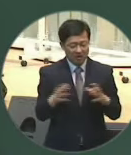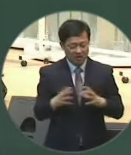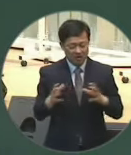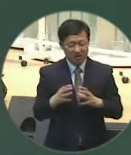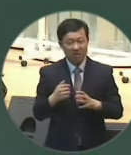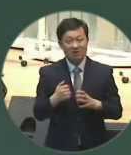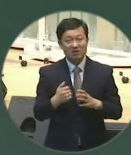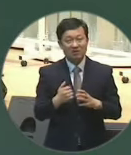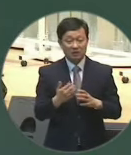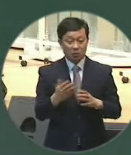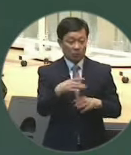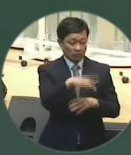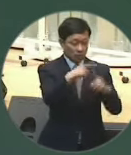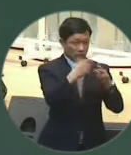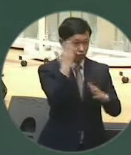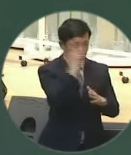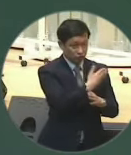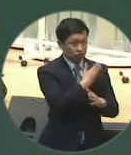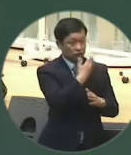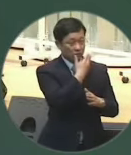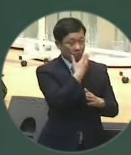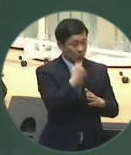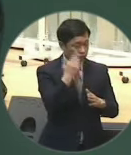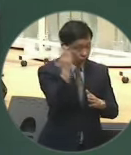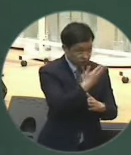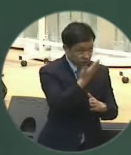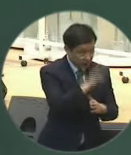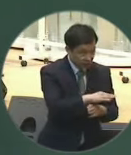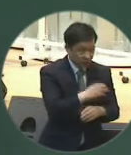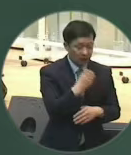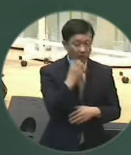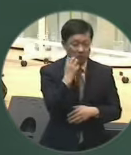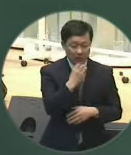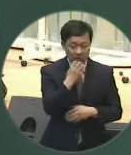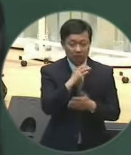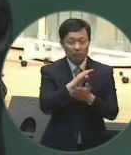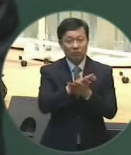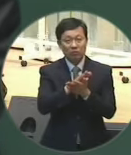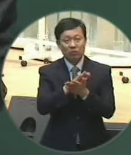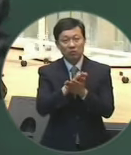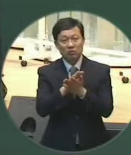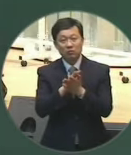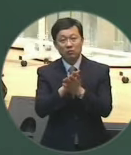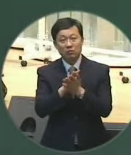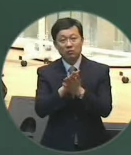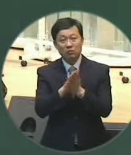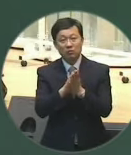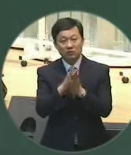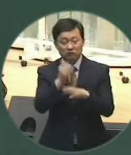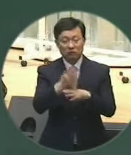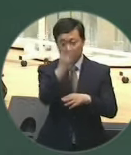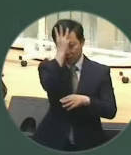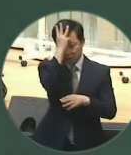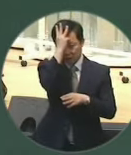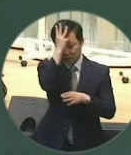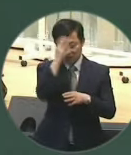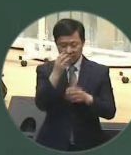초대교회 그 순수했던 베드로가 어느 정도 교권된 나무는 이상한 옷 입고요.